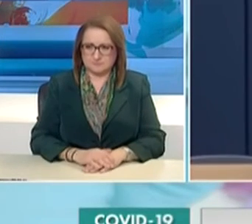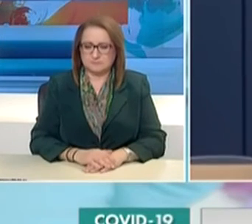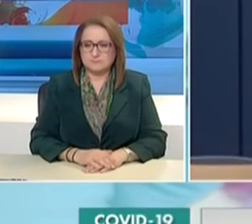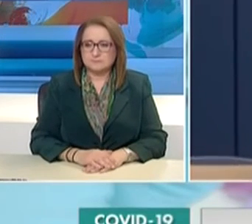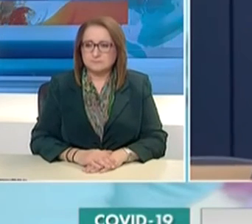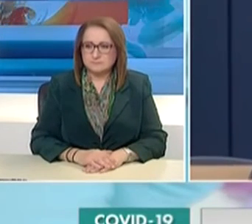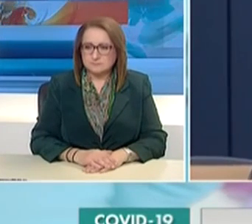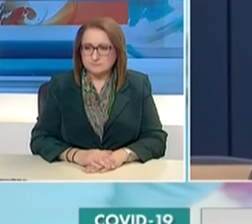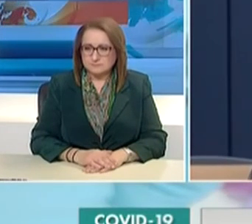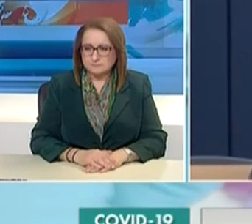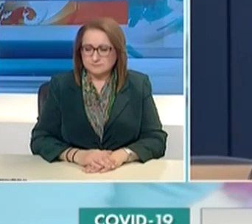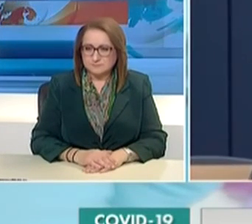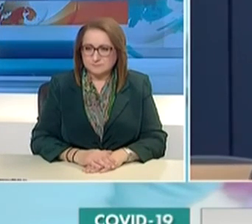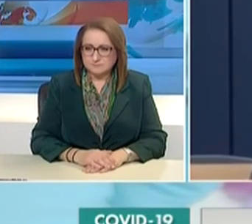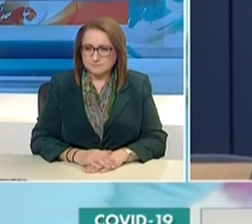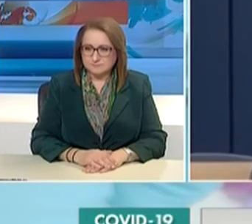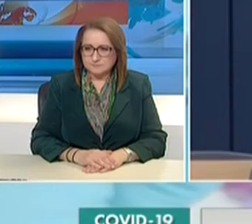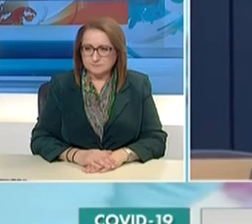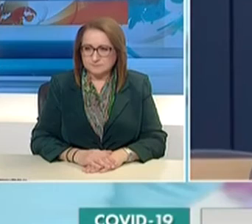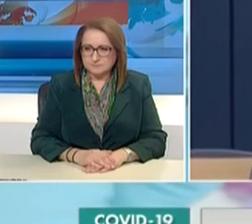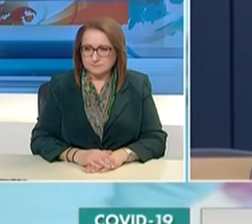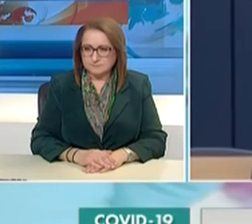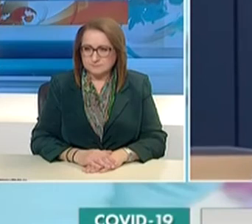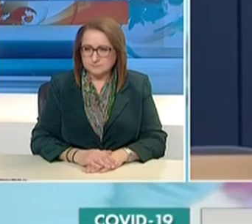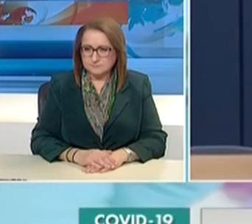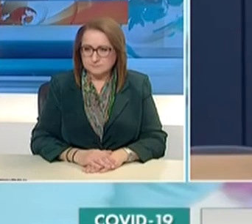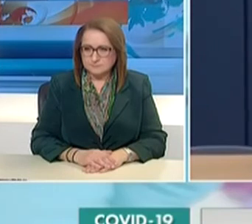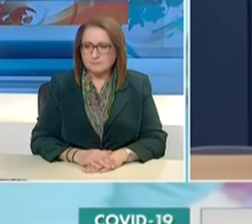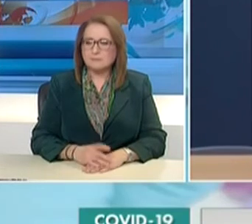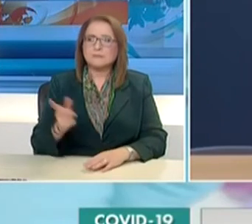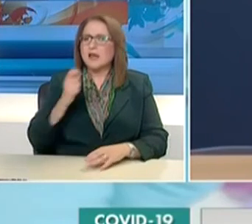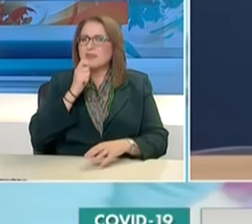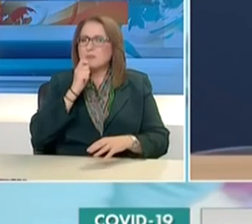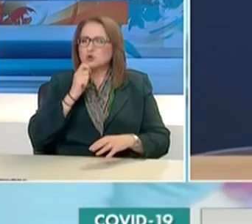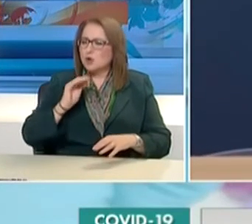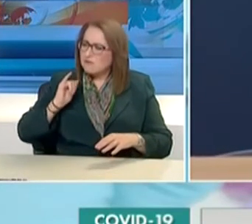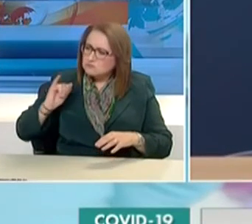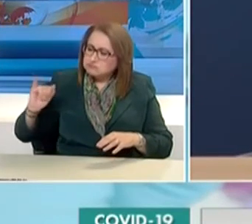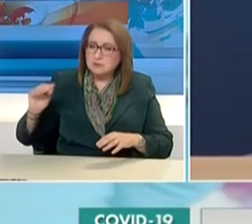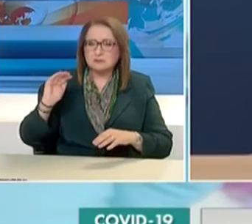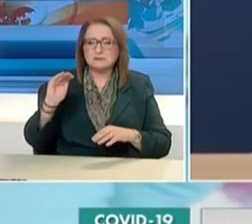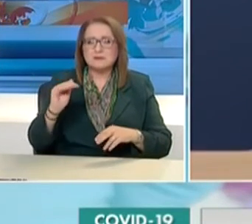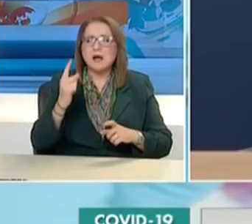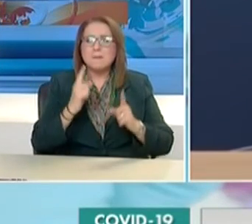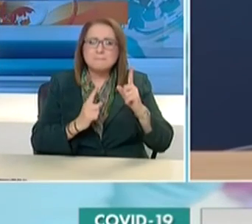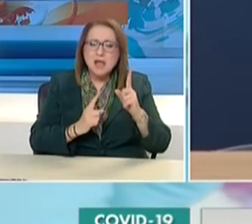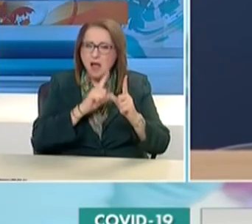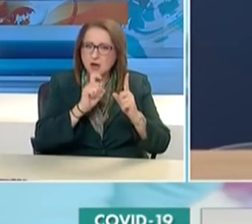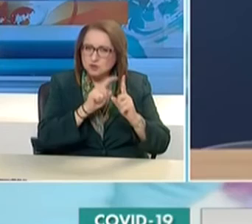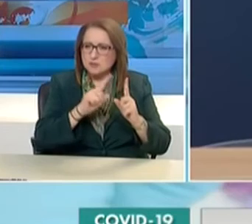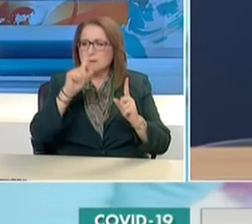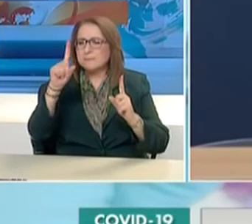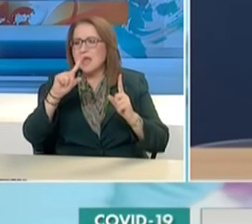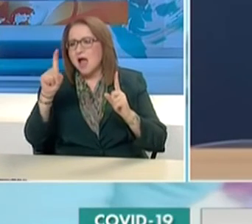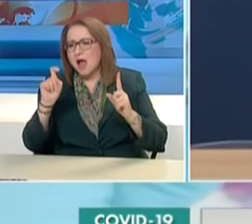Τελευταία ερώτηση, κύριε Παναγιάννης. Έχω μία ερώτηση για τον κύριο Τσιόδρα και μία ερώτηση για εσάς, κύριε Κουβελιά. Να ξεκινήσω από εσάς, όντως